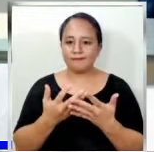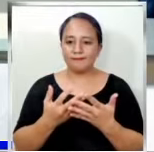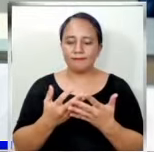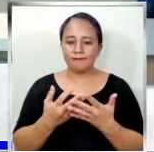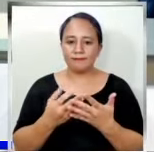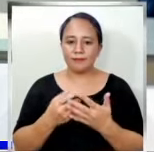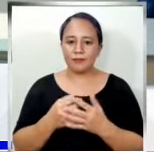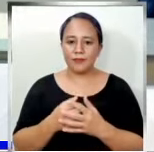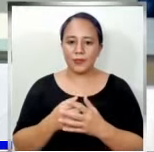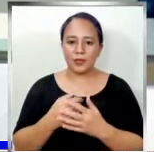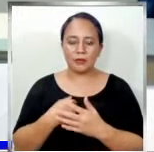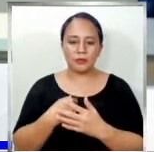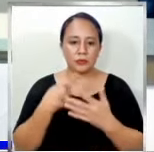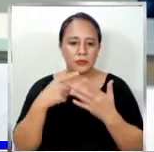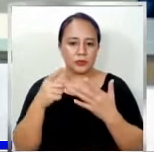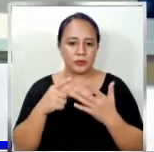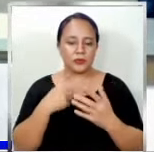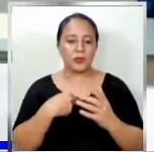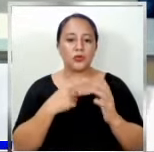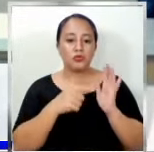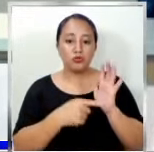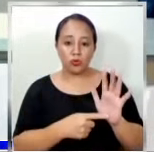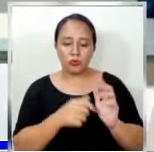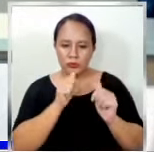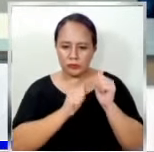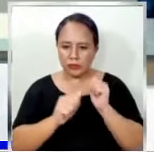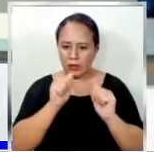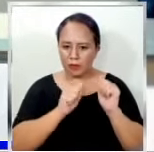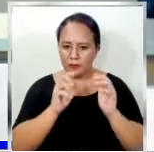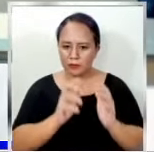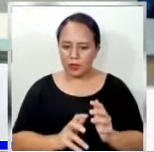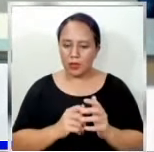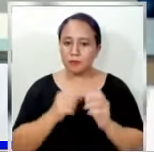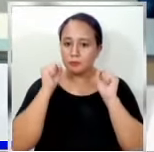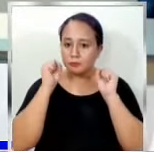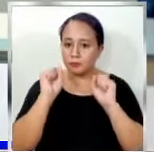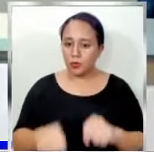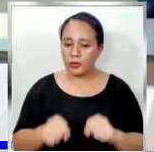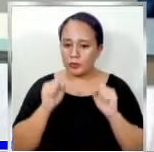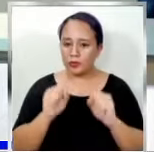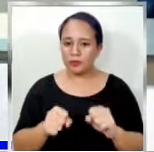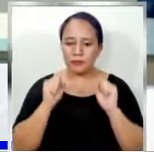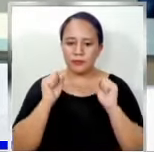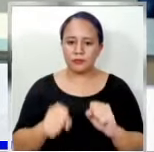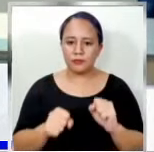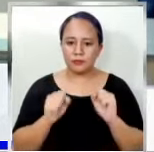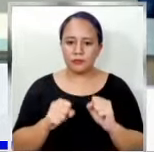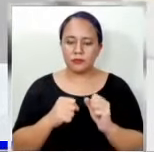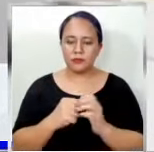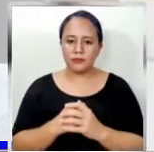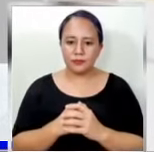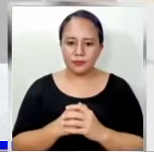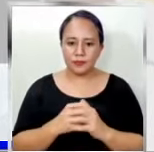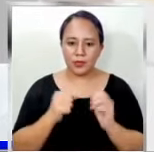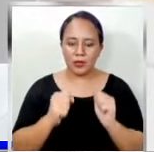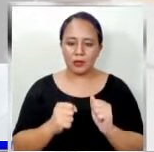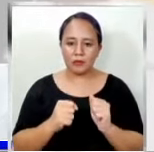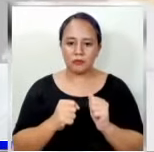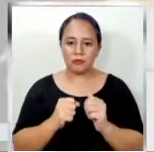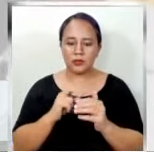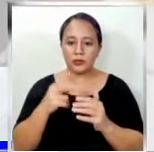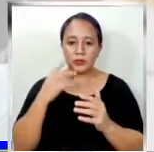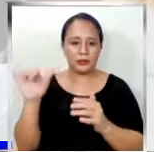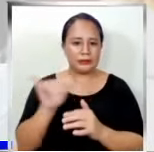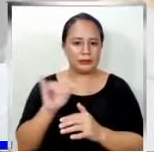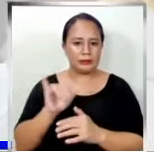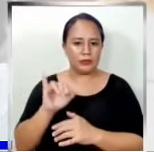nag-conduct tayo ng reenactment. So, posible na doon niya naihang. Tulad ni Julia,